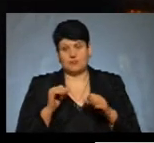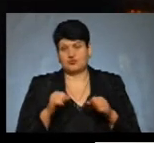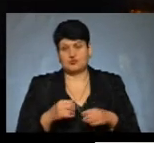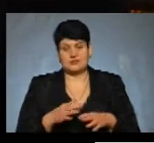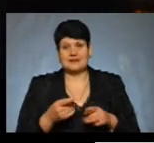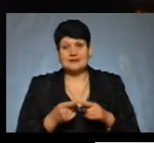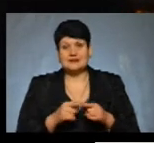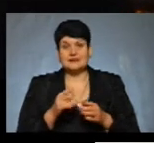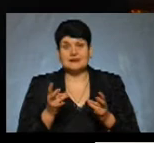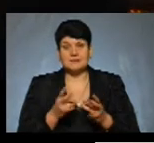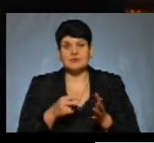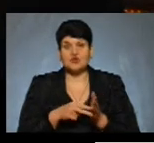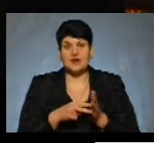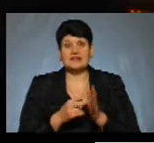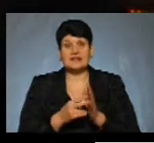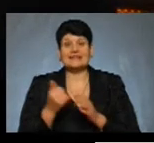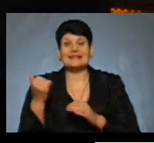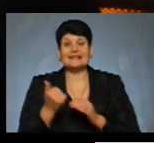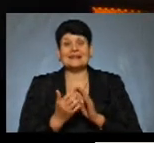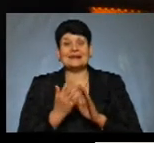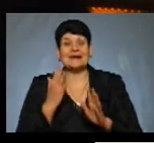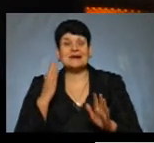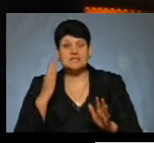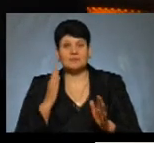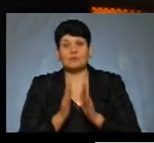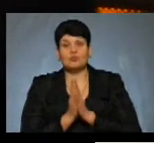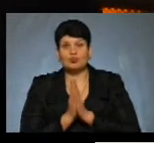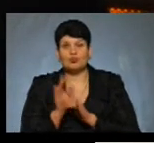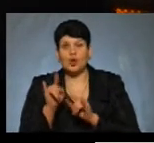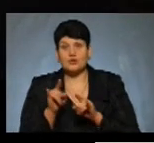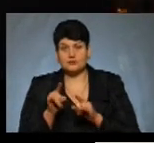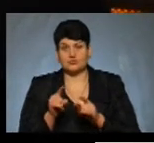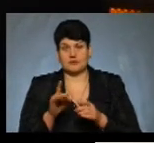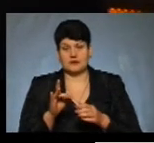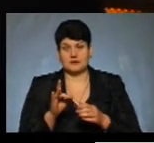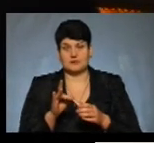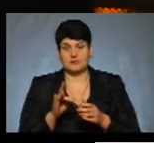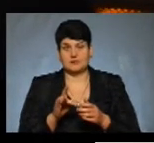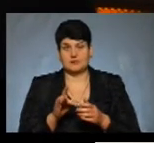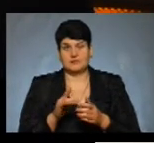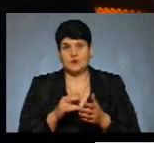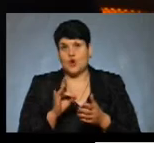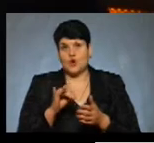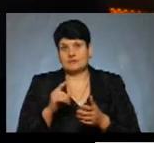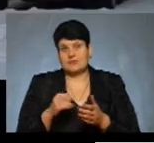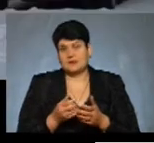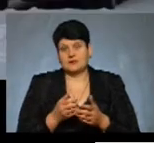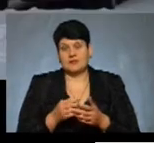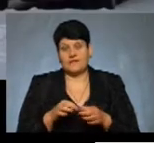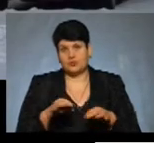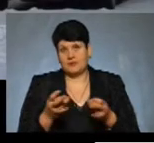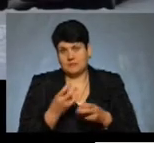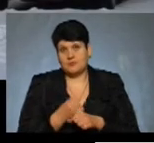Треба стояти там тижнями на цьому, на митниці, їздити, проситися, щоб мені розмитнили автомобіль. Теж немає часу, потрібно якось працювати.